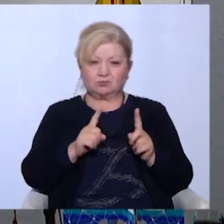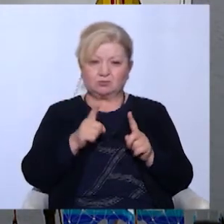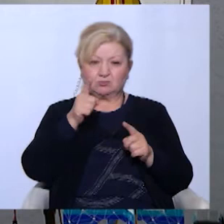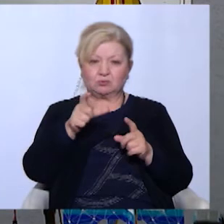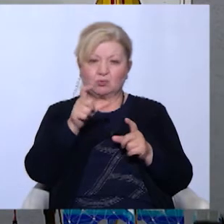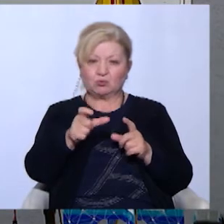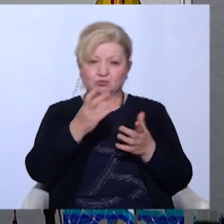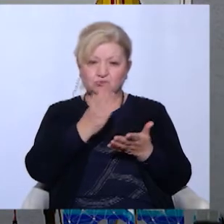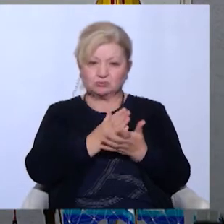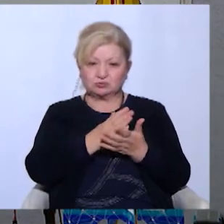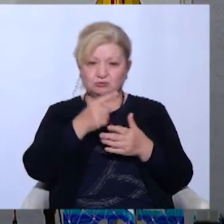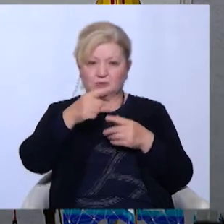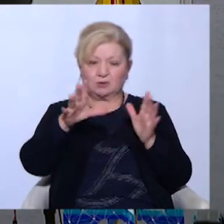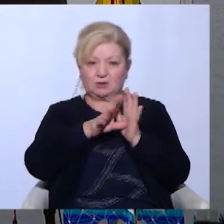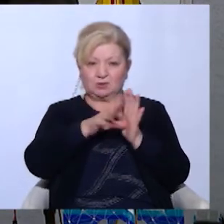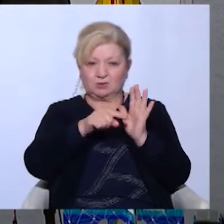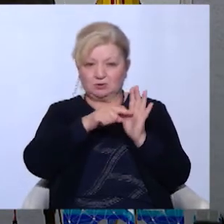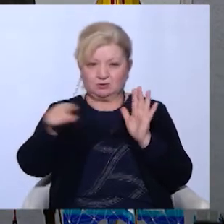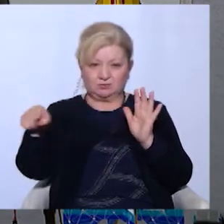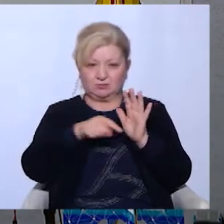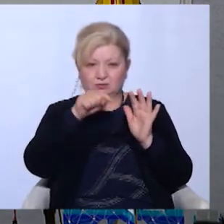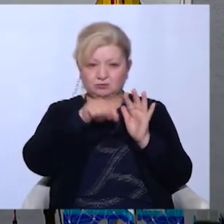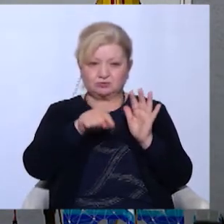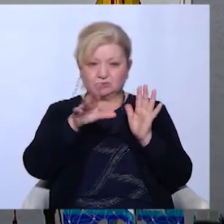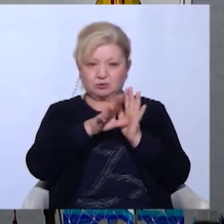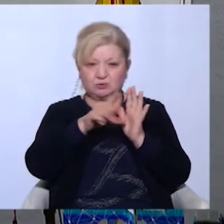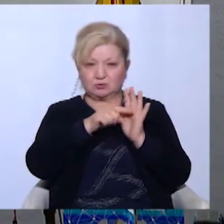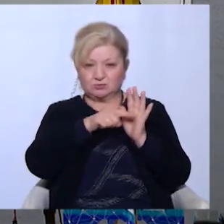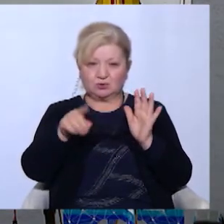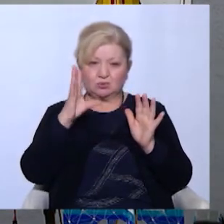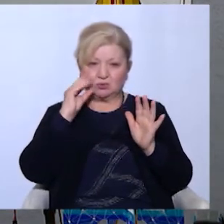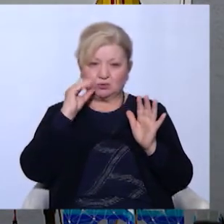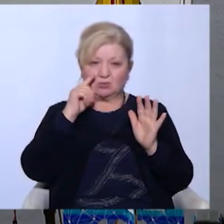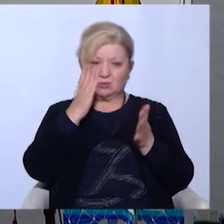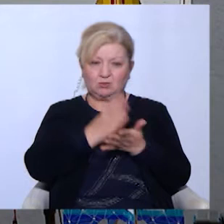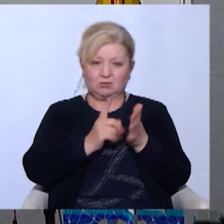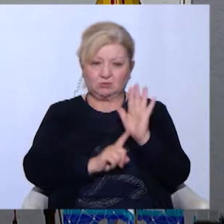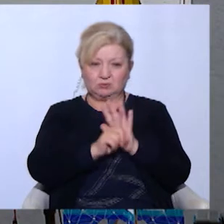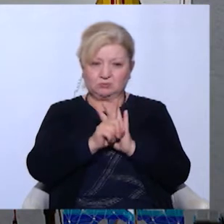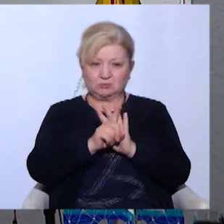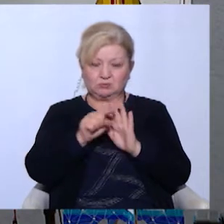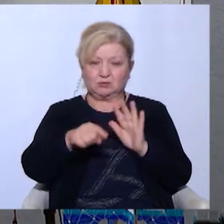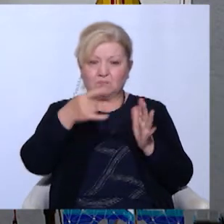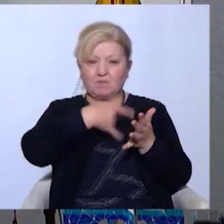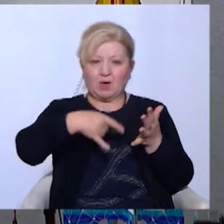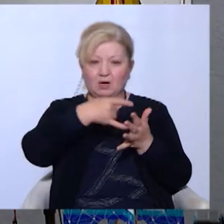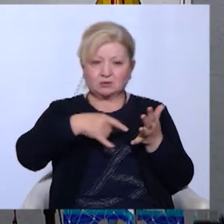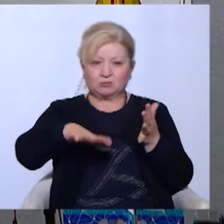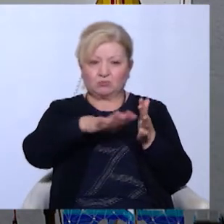გავიხსენოთ, რომ კოჭა წარმოადგენს დენიან გამტარს, მასში დენის გატარების დროს